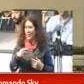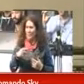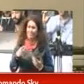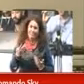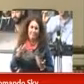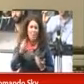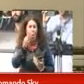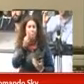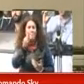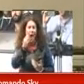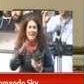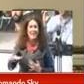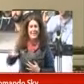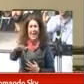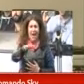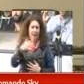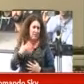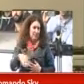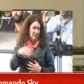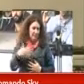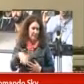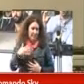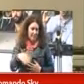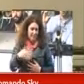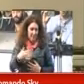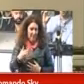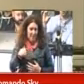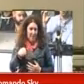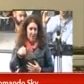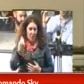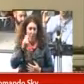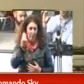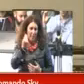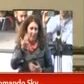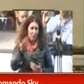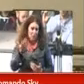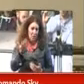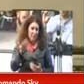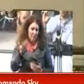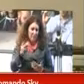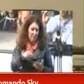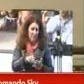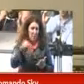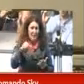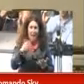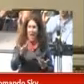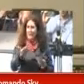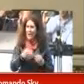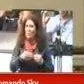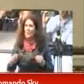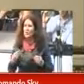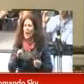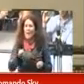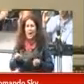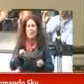umanità, e che penso sia altrettanto importante la professionalità nella gestione di una